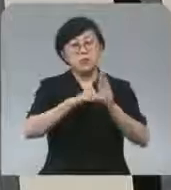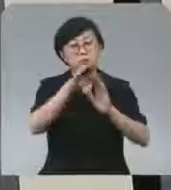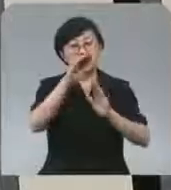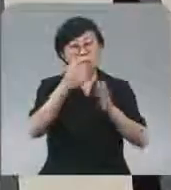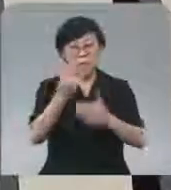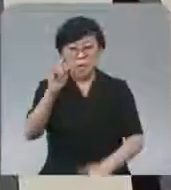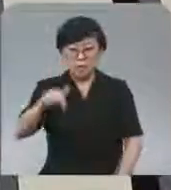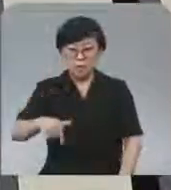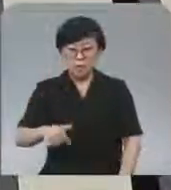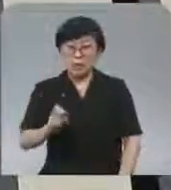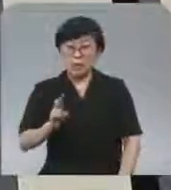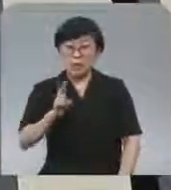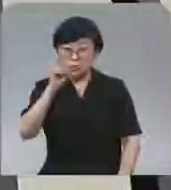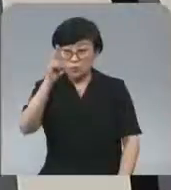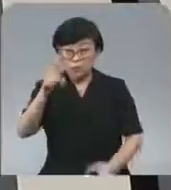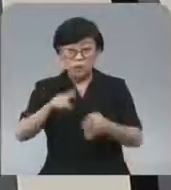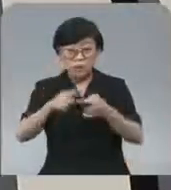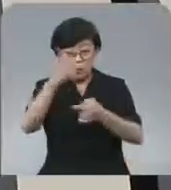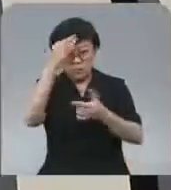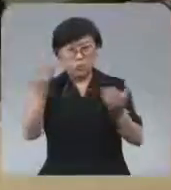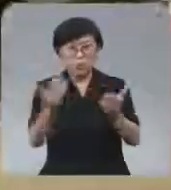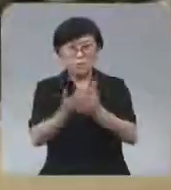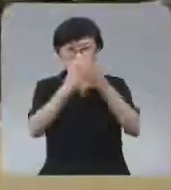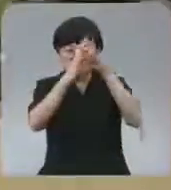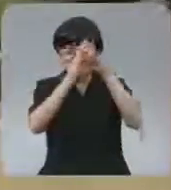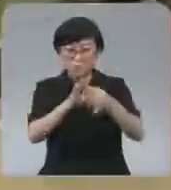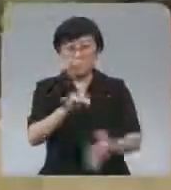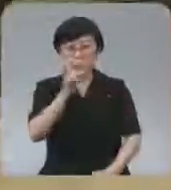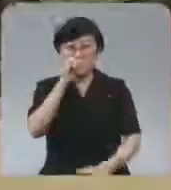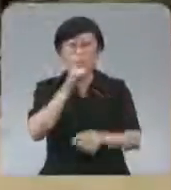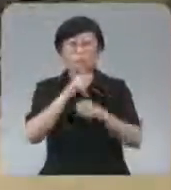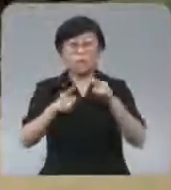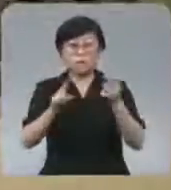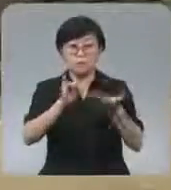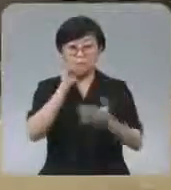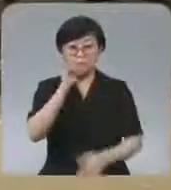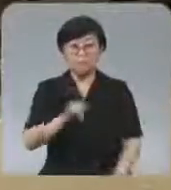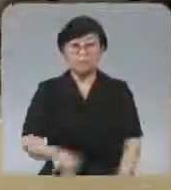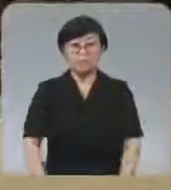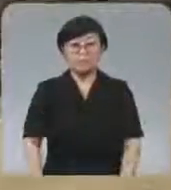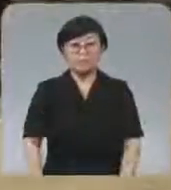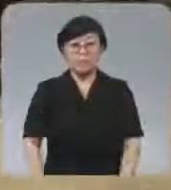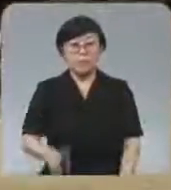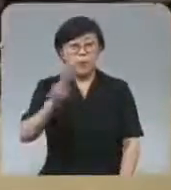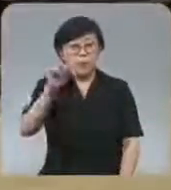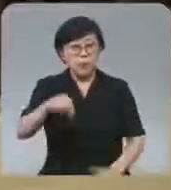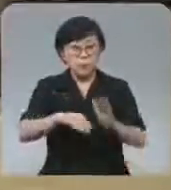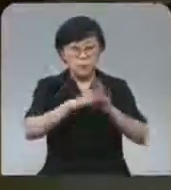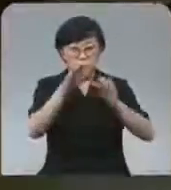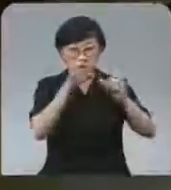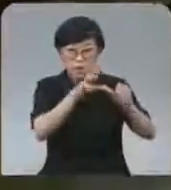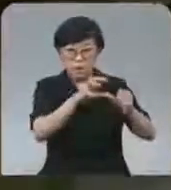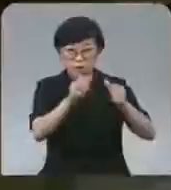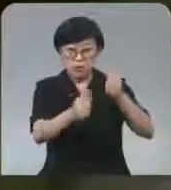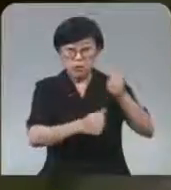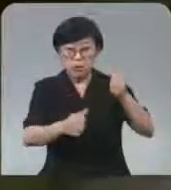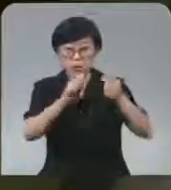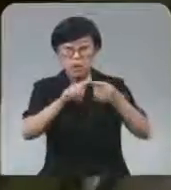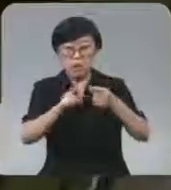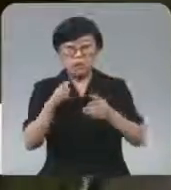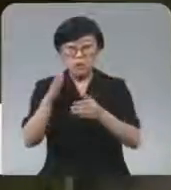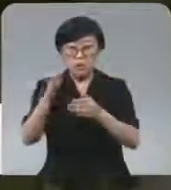Liên Hợp Quốc đánh giá Bắc Triều Tiên vẫn đang tiếp tục phát triển công nghệ tên lửa đạn đạo và vũ khí hạt nhân thông qua báo cáo của nhóm chuyên gia